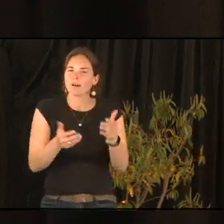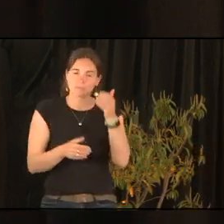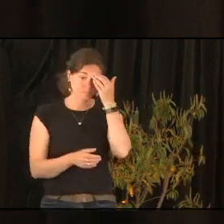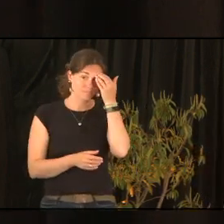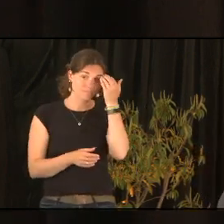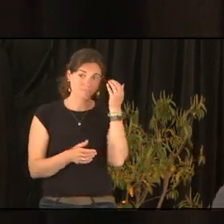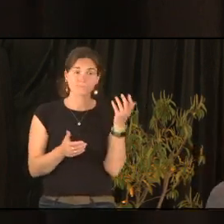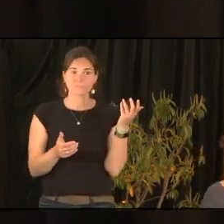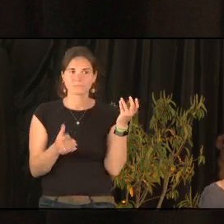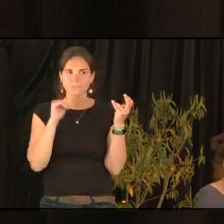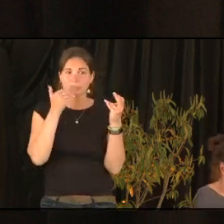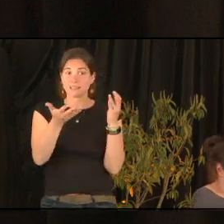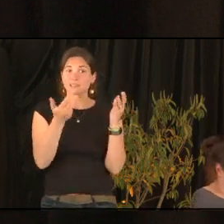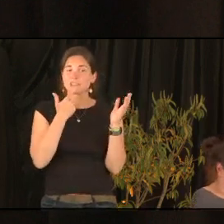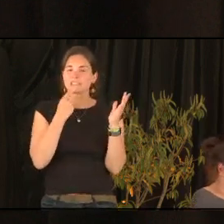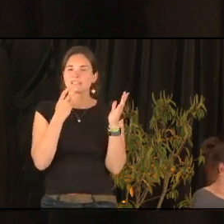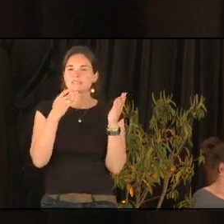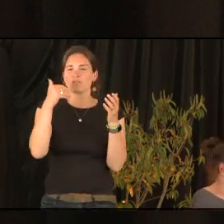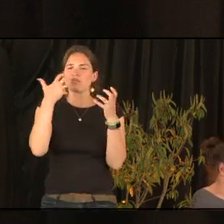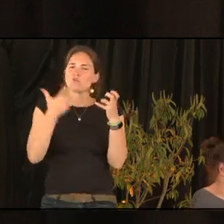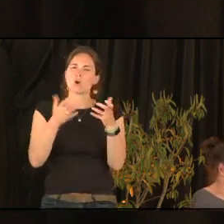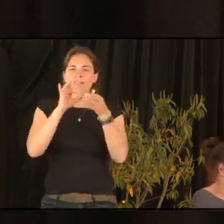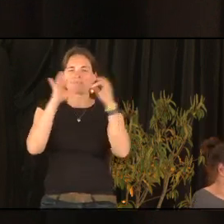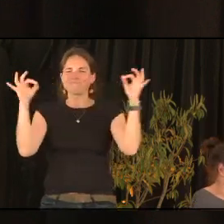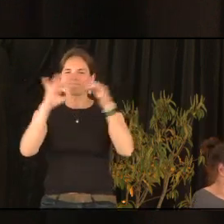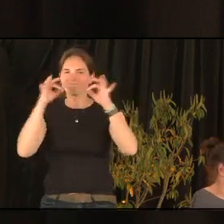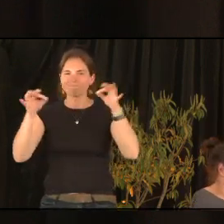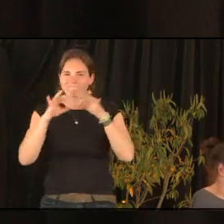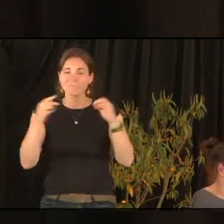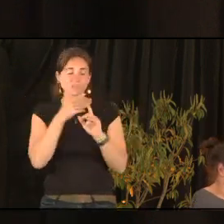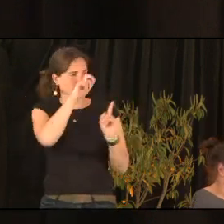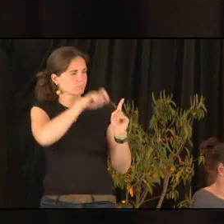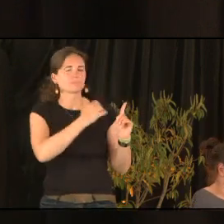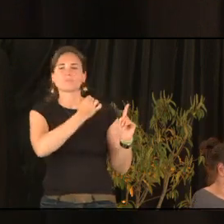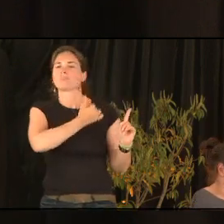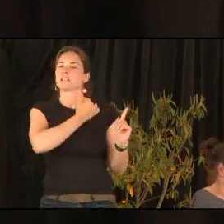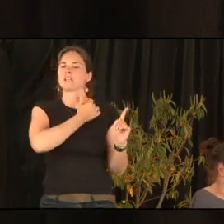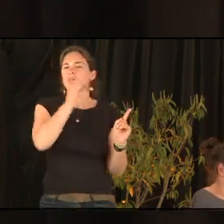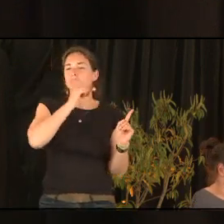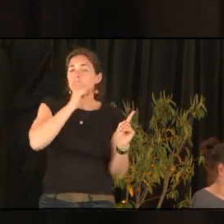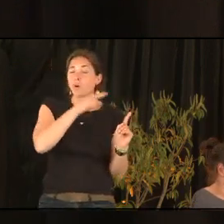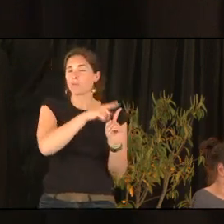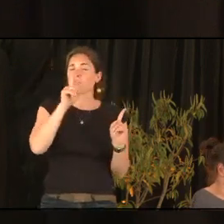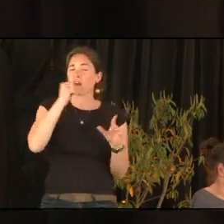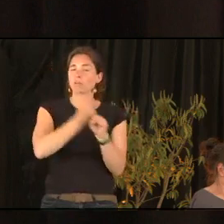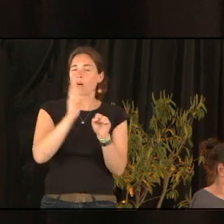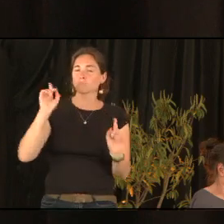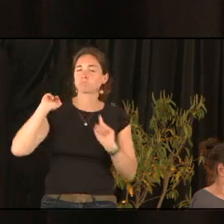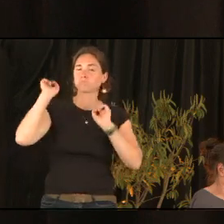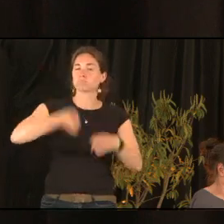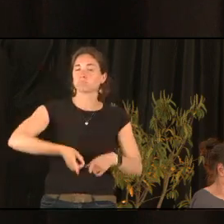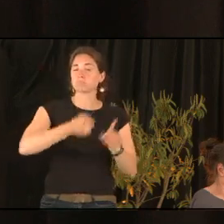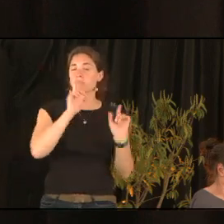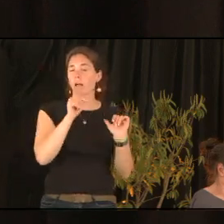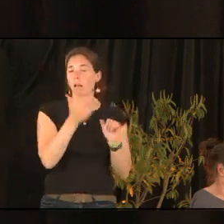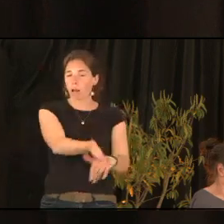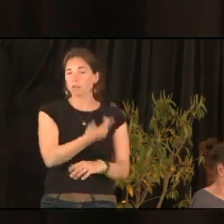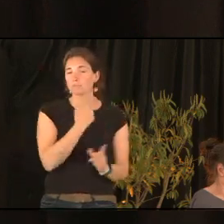justement de questionner le rapport de ces hommes à leur masculinité, à leur corps, à leur pulsion, je l'ai dit au début. Et